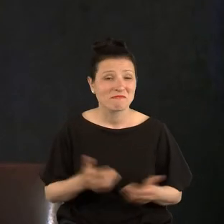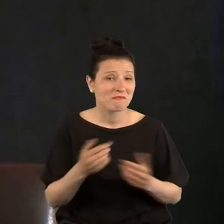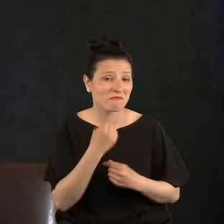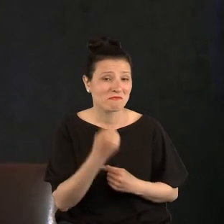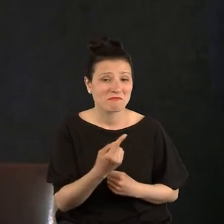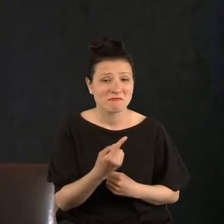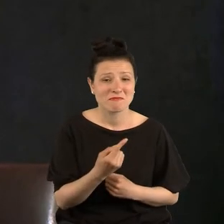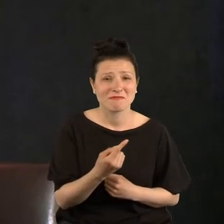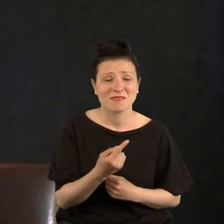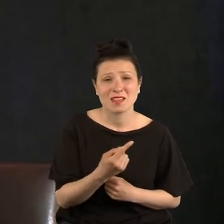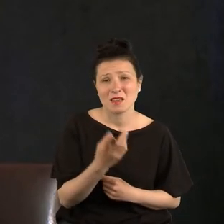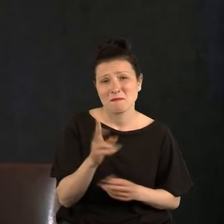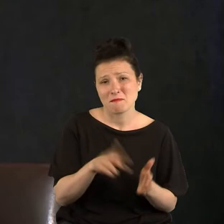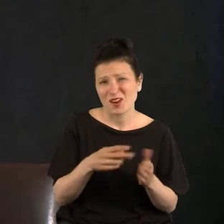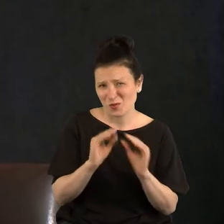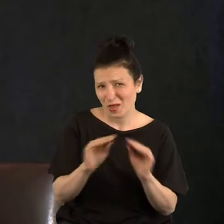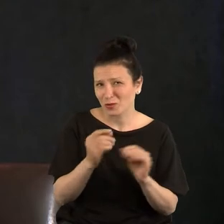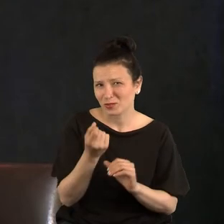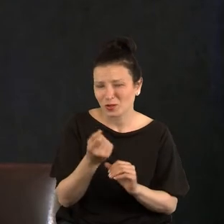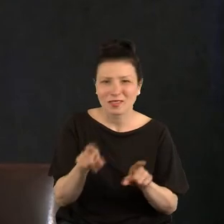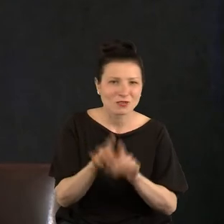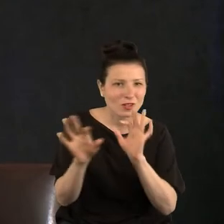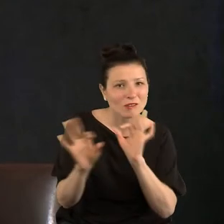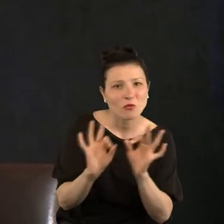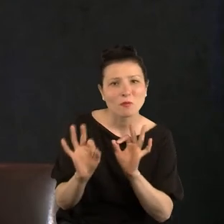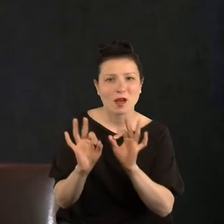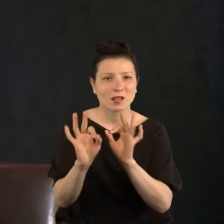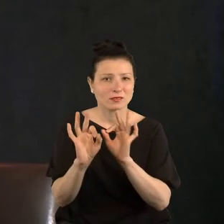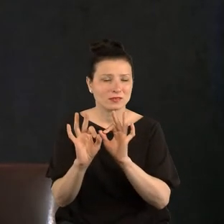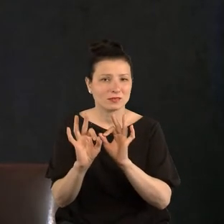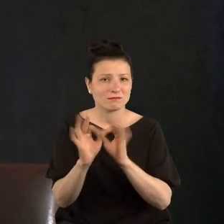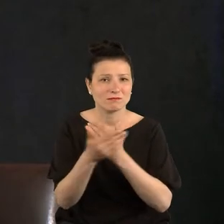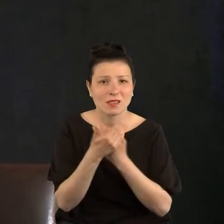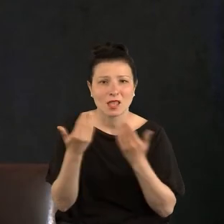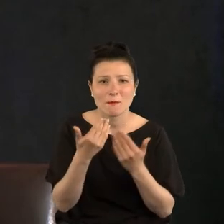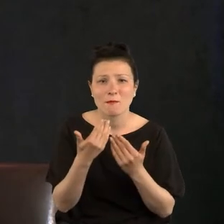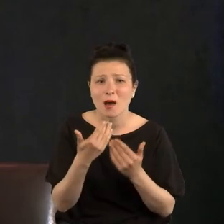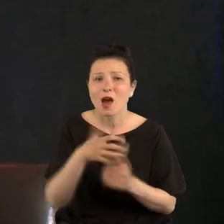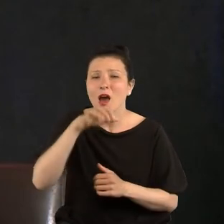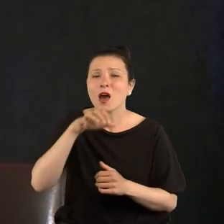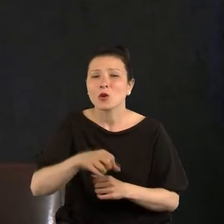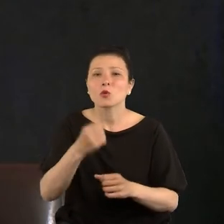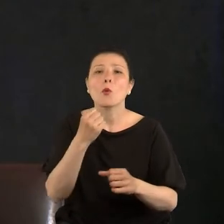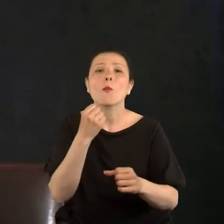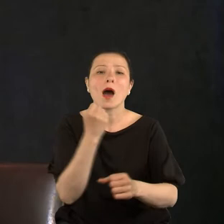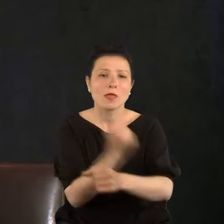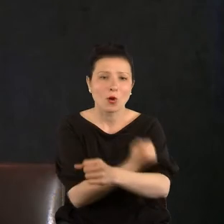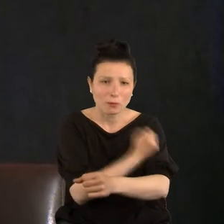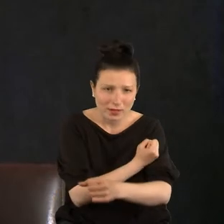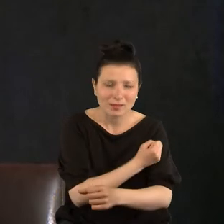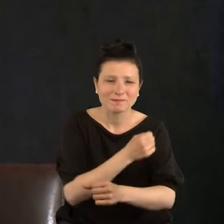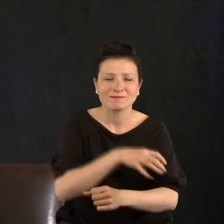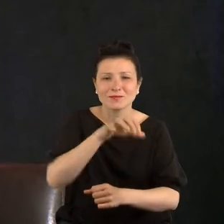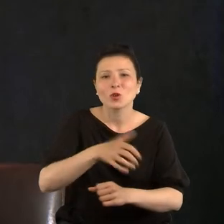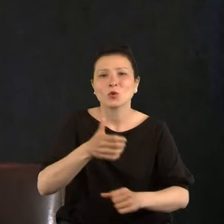powiedzieć, brakiem edukacji też trochę, informacji w aspekcie dopingu wśród zawodników paraolimpijskich, bo to takie